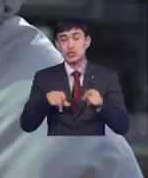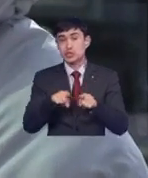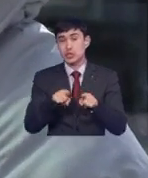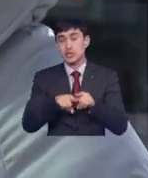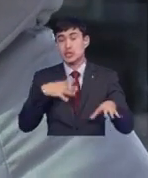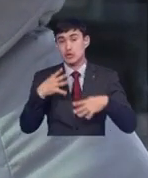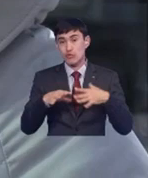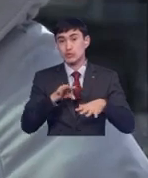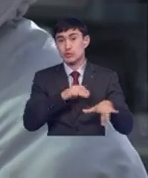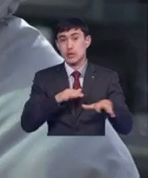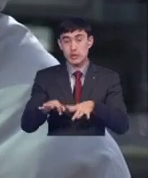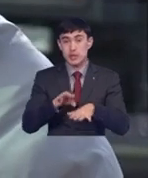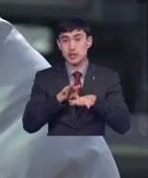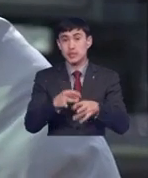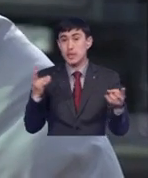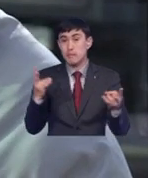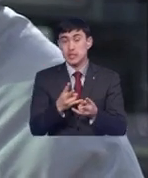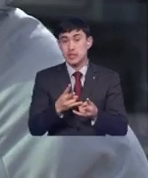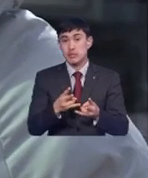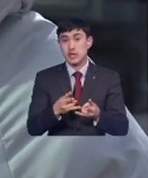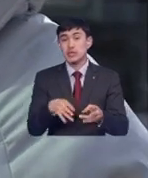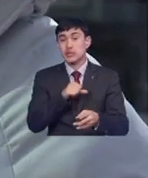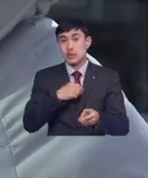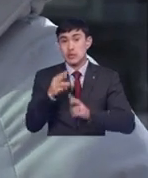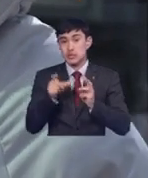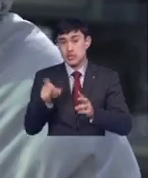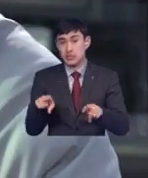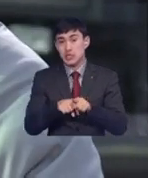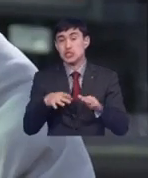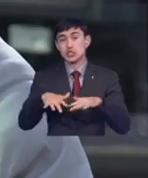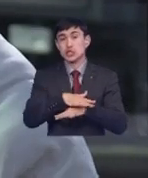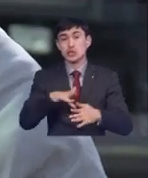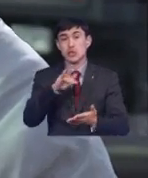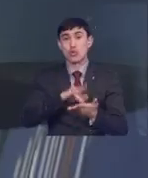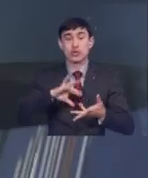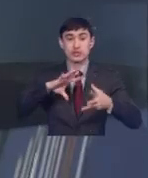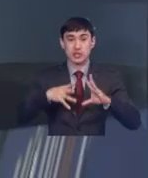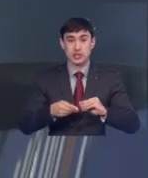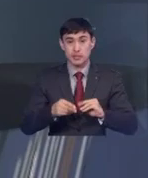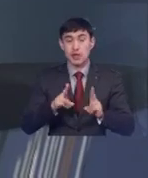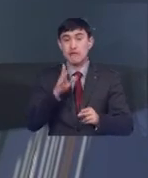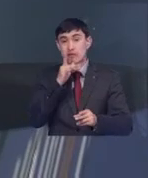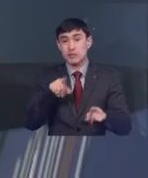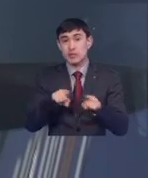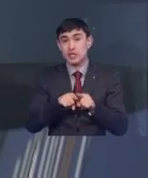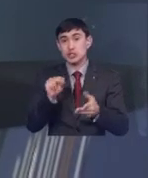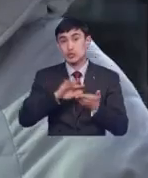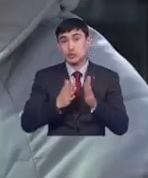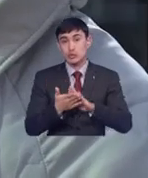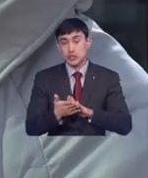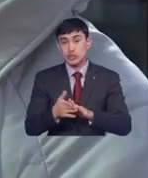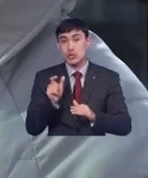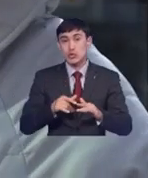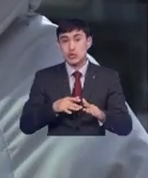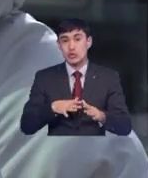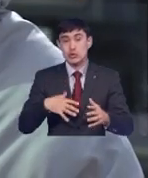такие тренировочные мероприятия необходимы как для самих пожарных, так и для жителей города в целом, так как во время таких чрезвычайных ситуаций